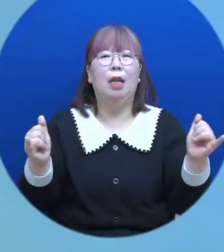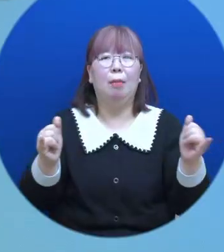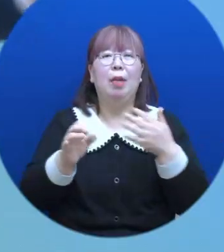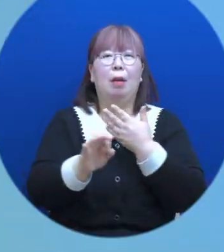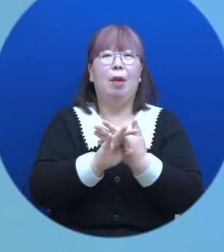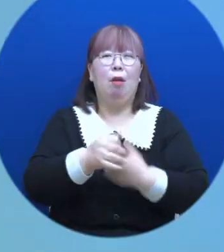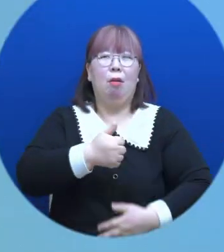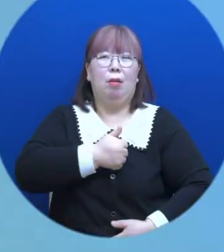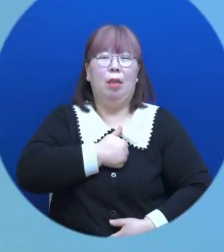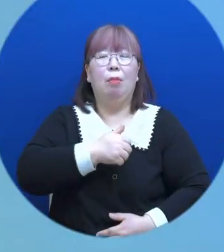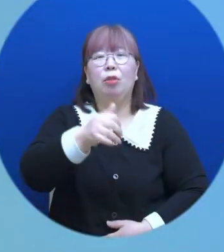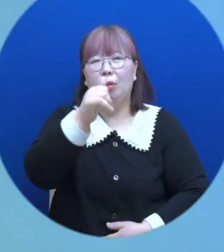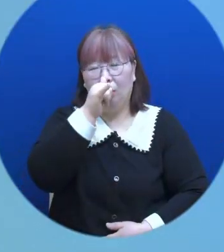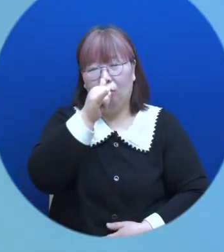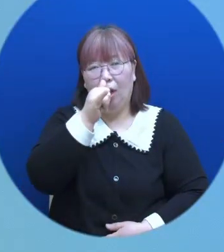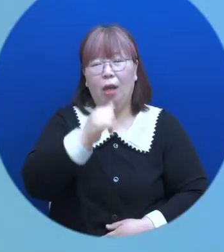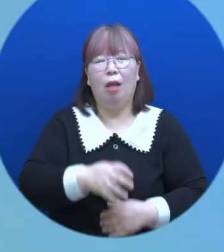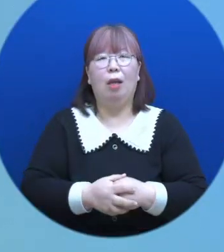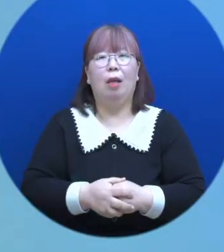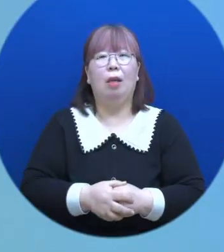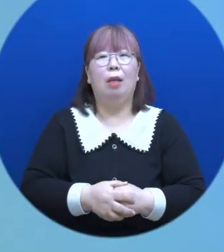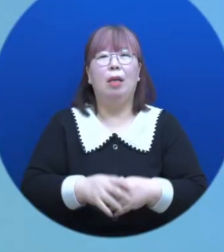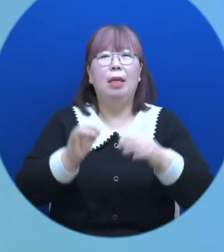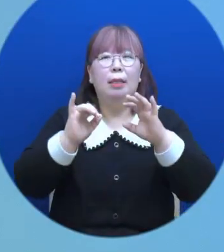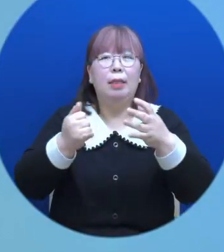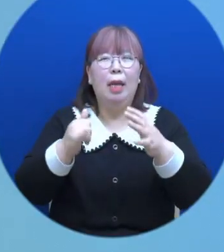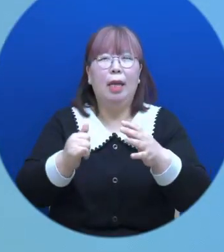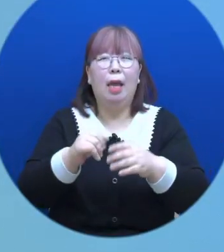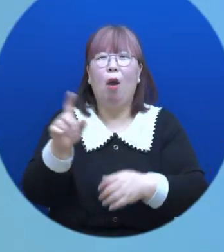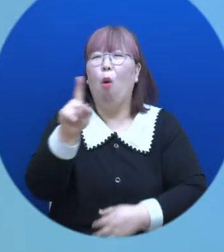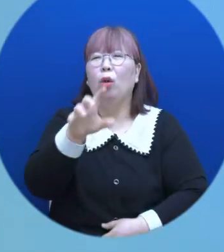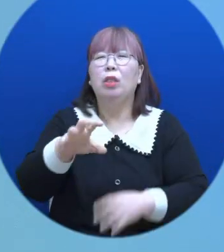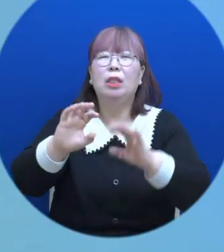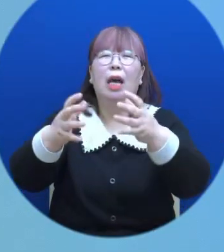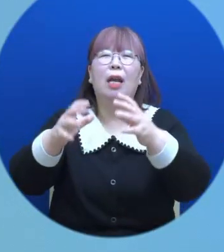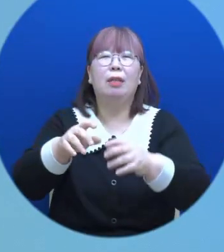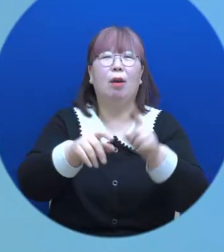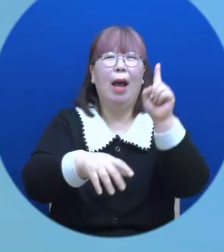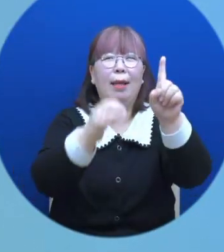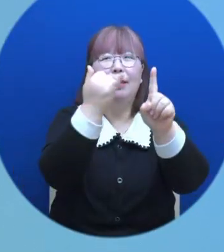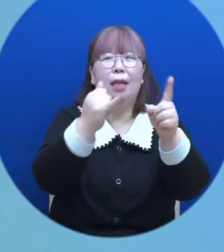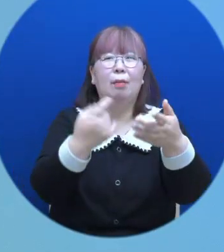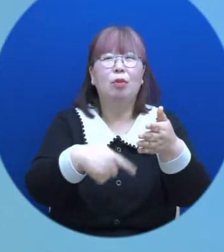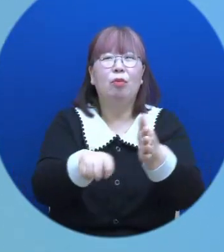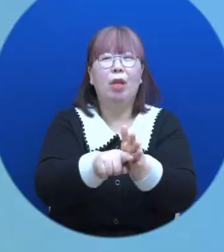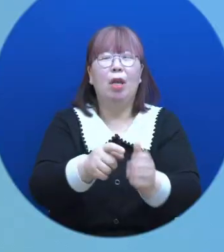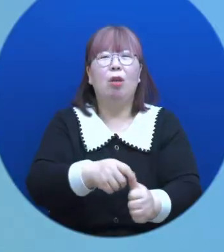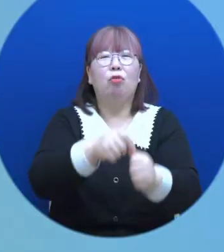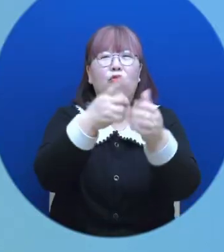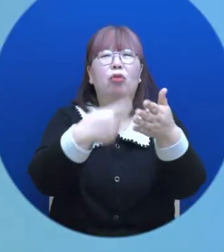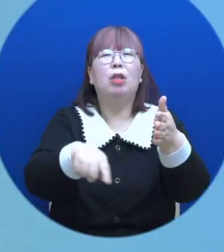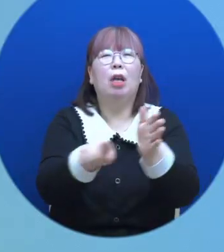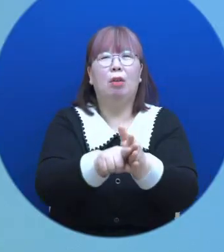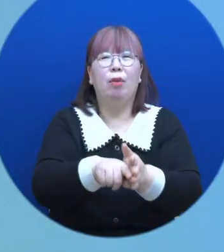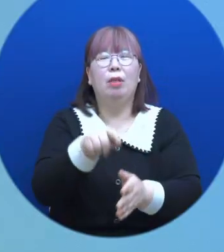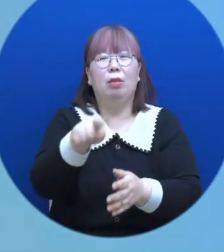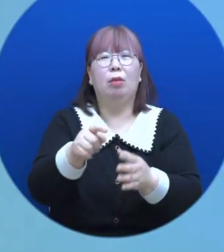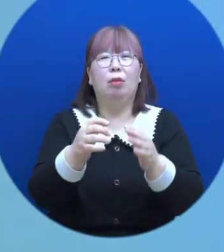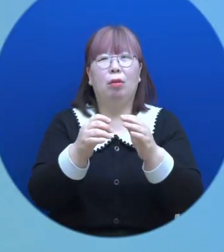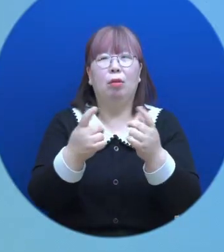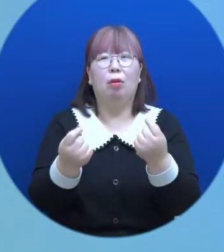여러분, 세계 어디에서 그 많은 걸 투자하면서 한 생명을 구원하려고 합니까? 미국이니까 가능한